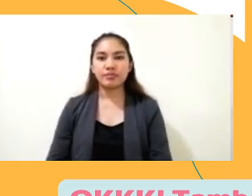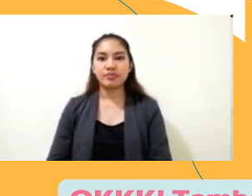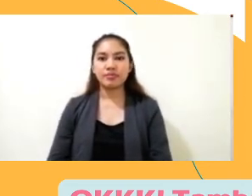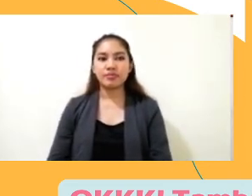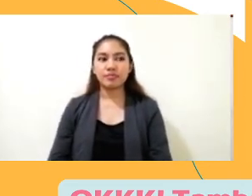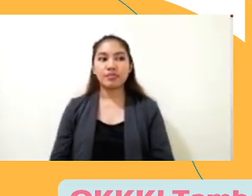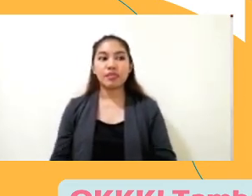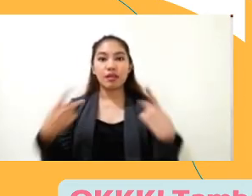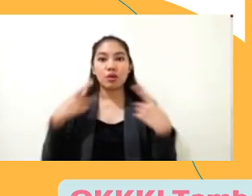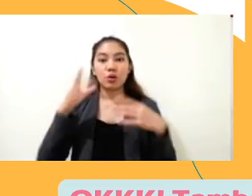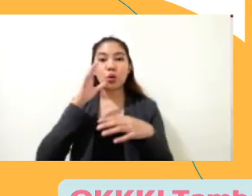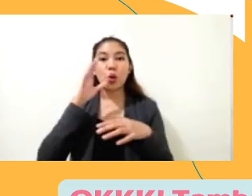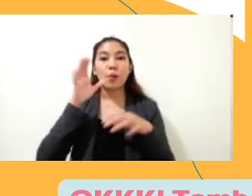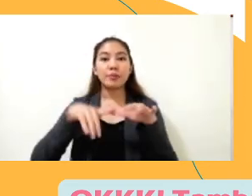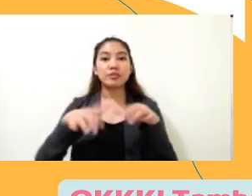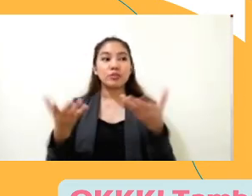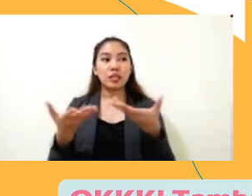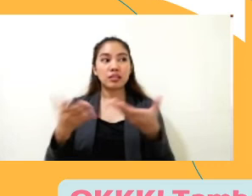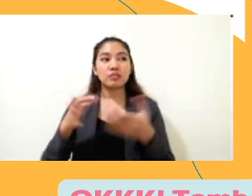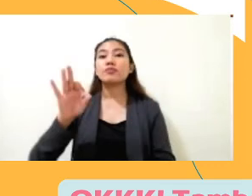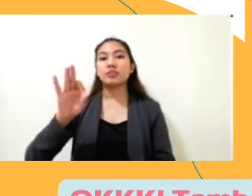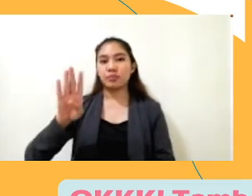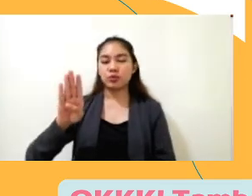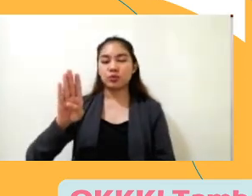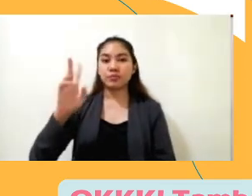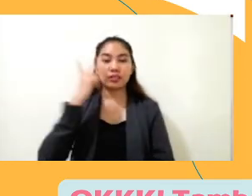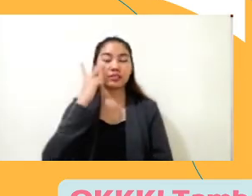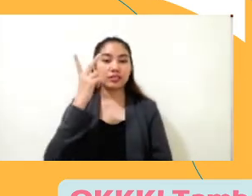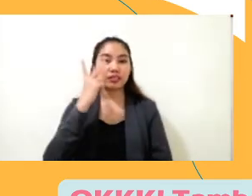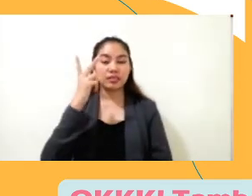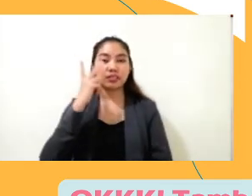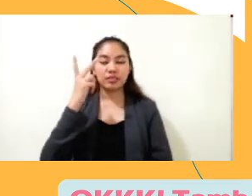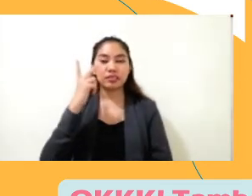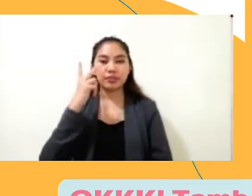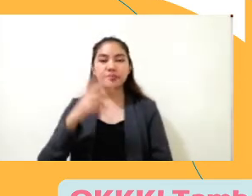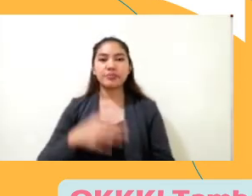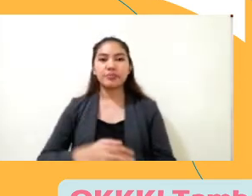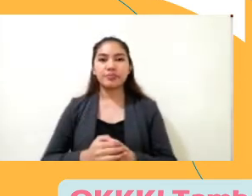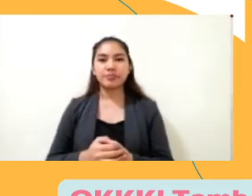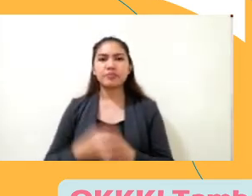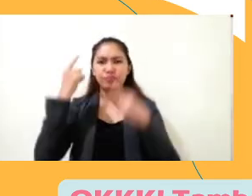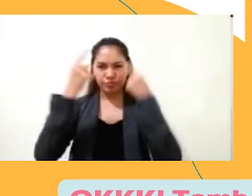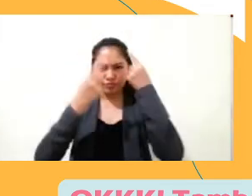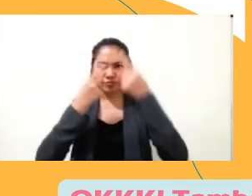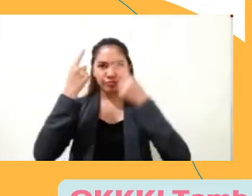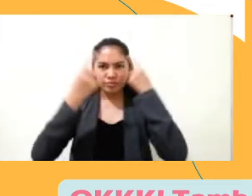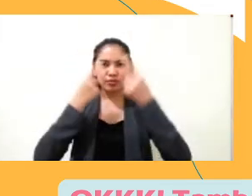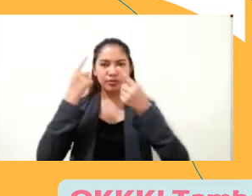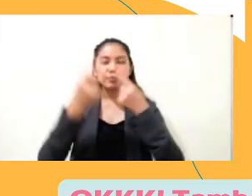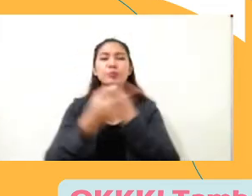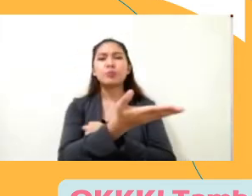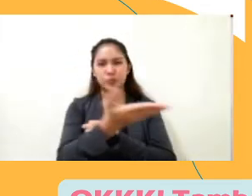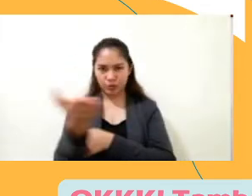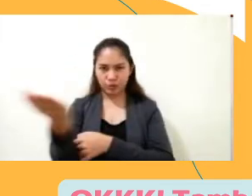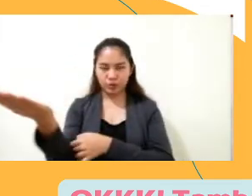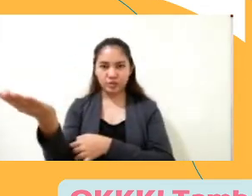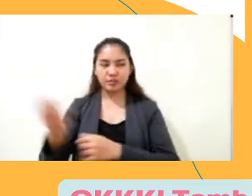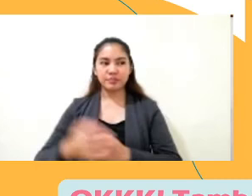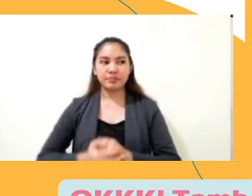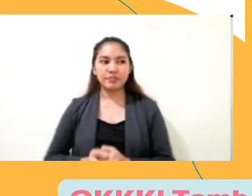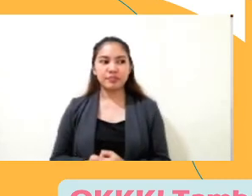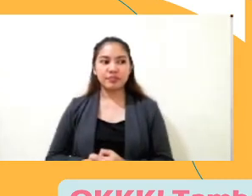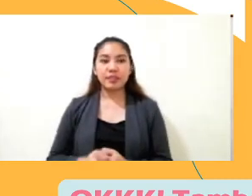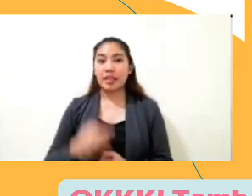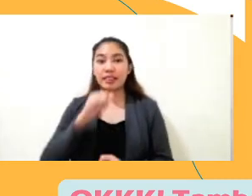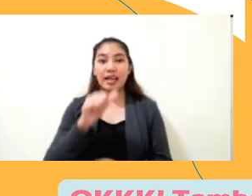sa ating Facebook, no? At makikita natin yung tanong doon. So pag nilayan natin yung tinanong ni Jobert, hindi naman natin yun